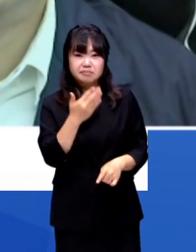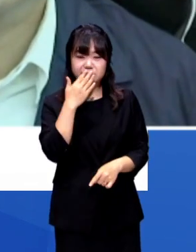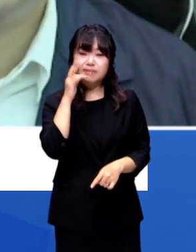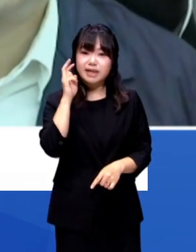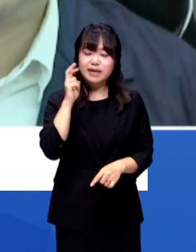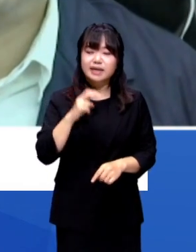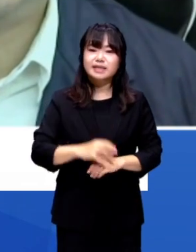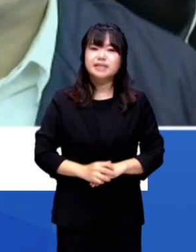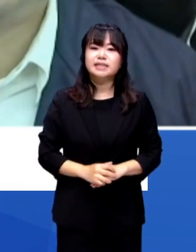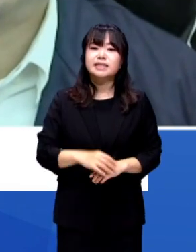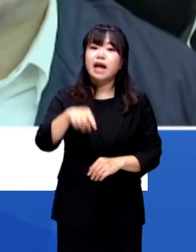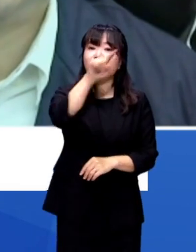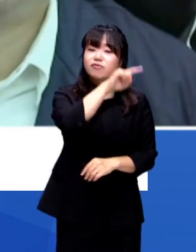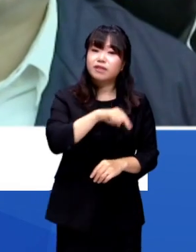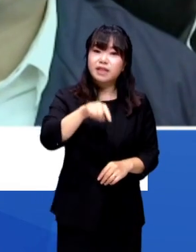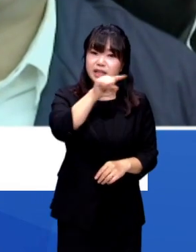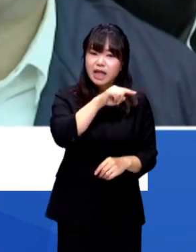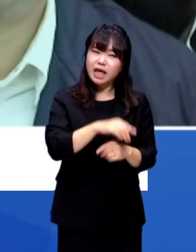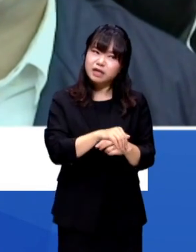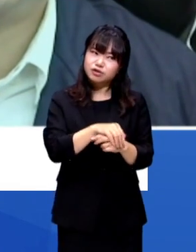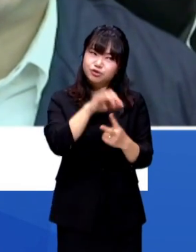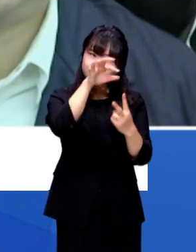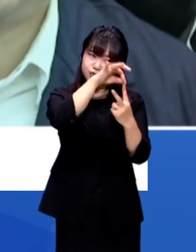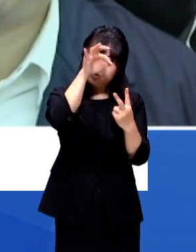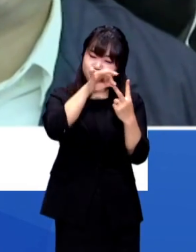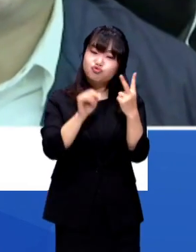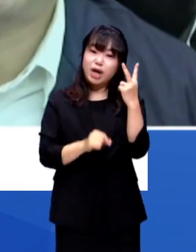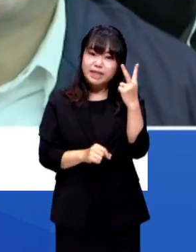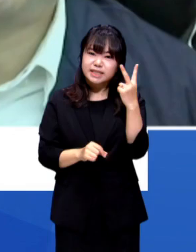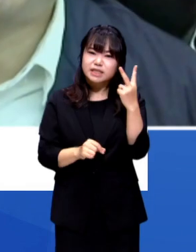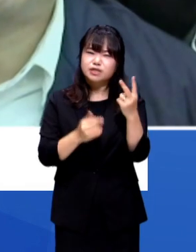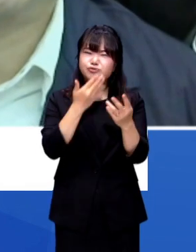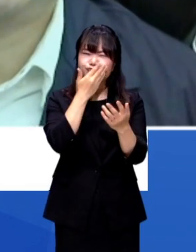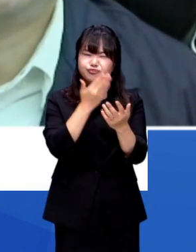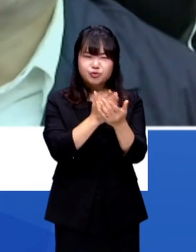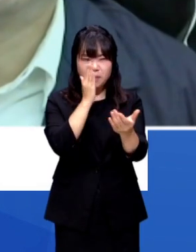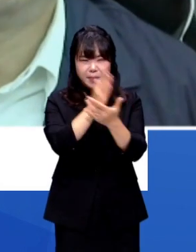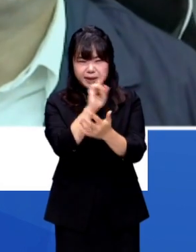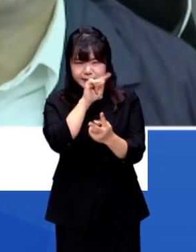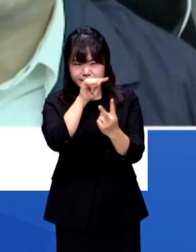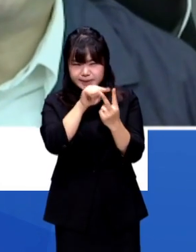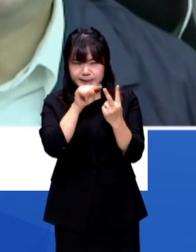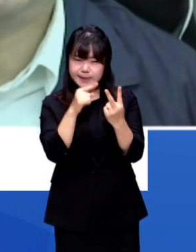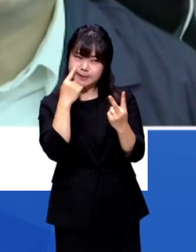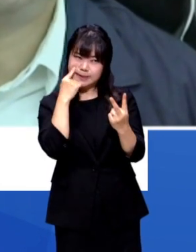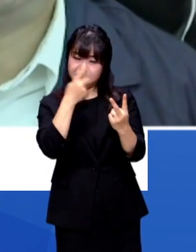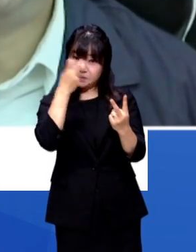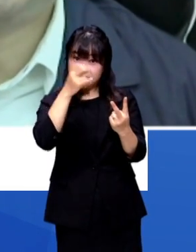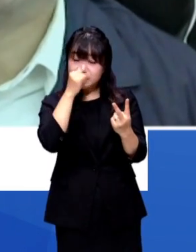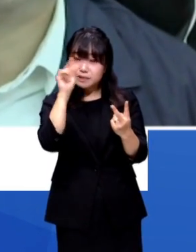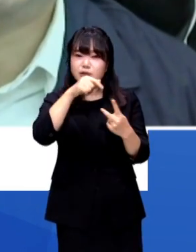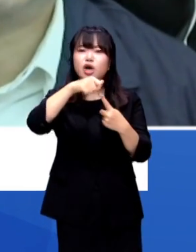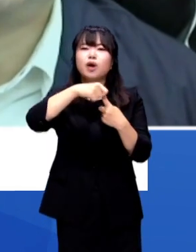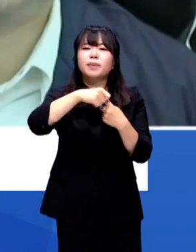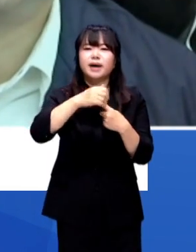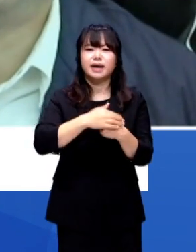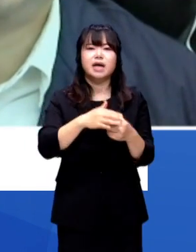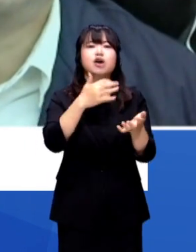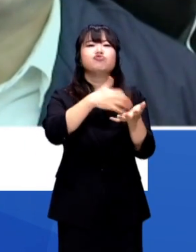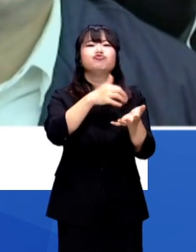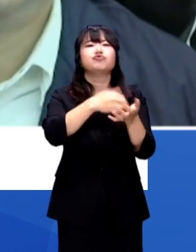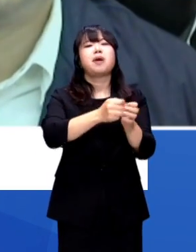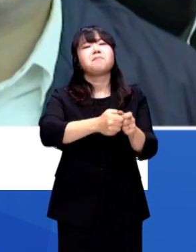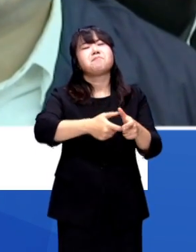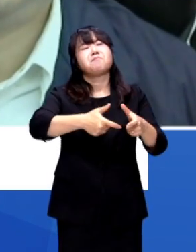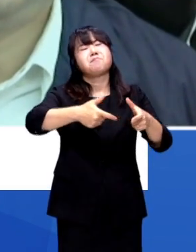있습니다. 그중에서 저는 한 두 가지 정도의 주요 요소를 뽑아보는데요. 첫 번째는 수요가 너무 증가했다는